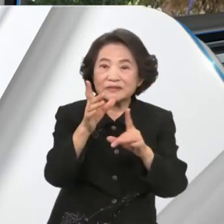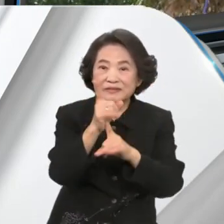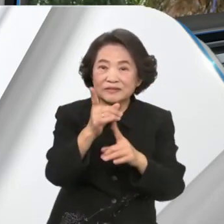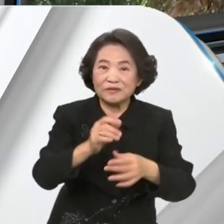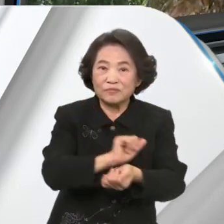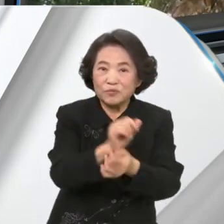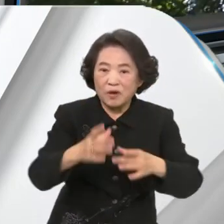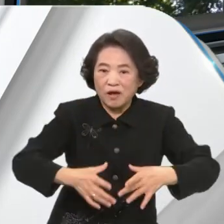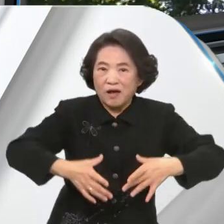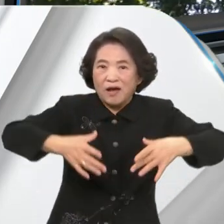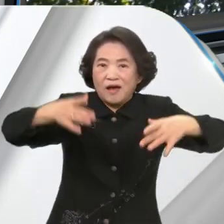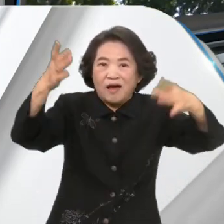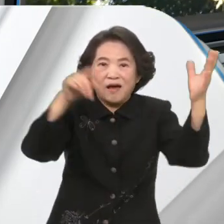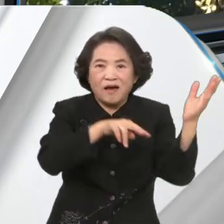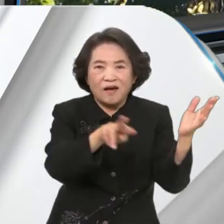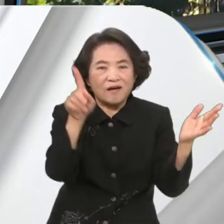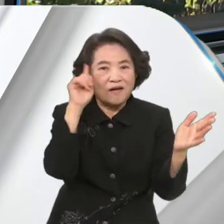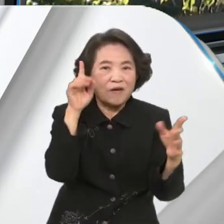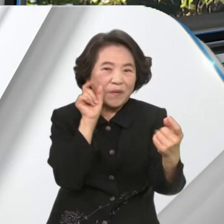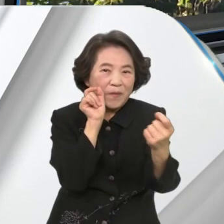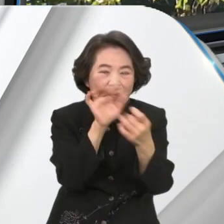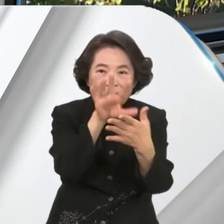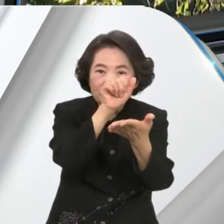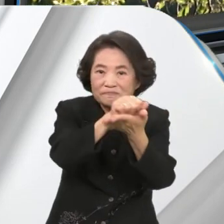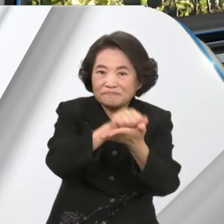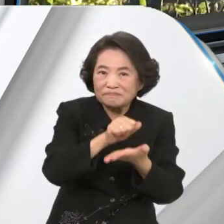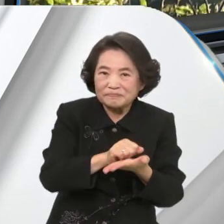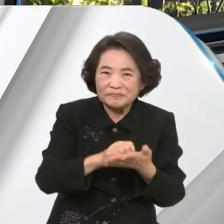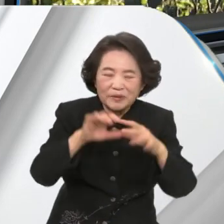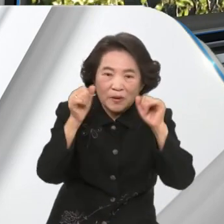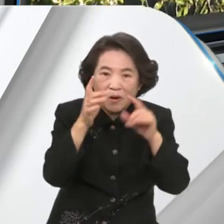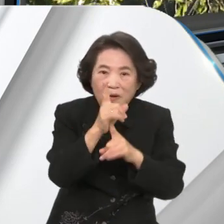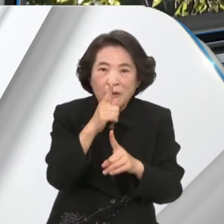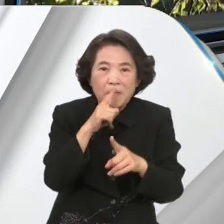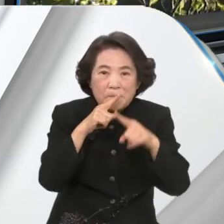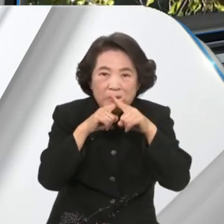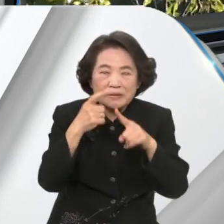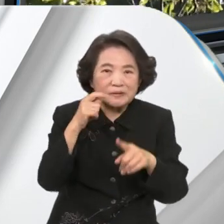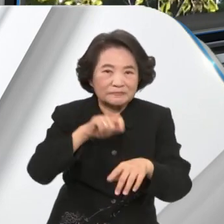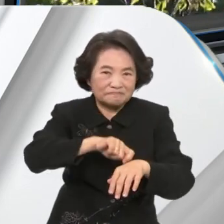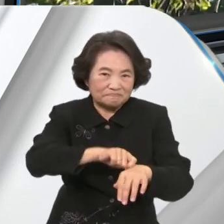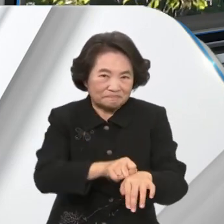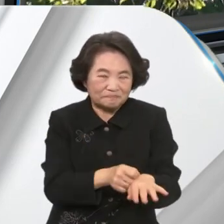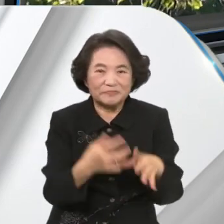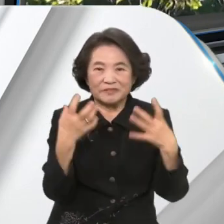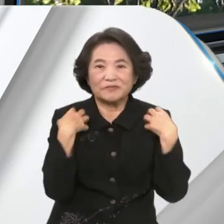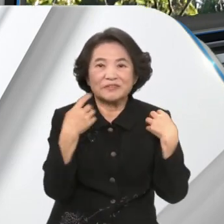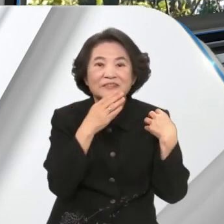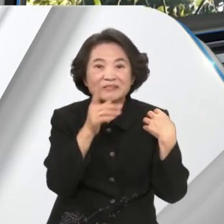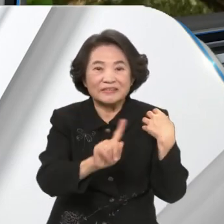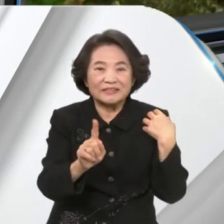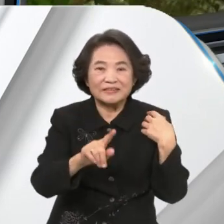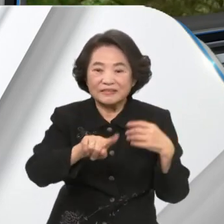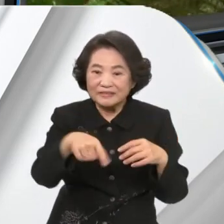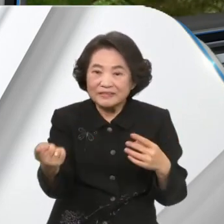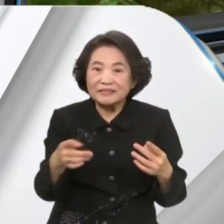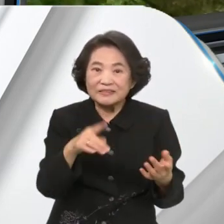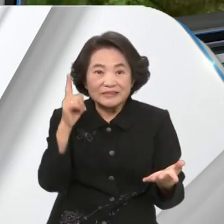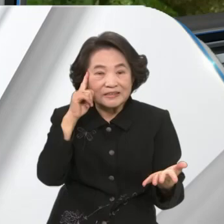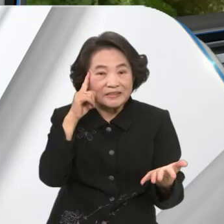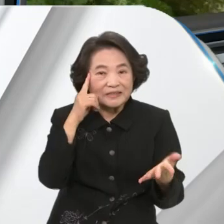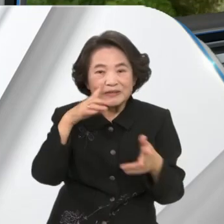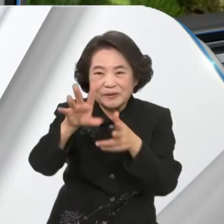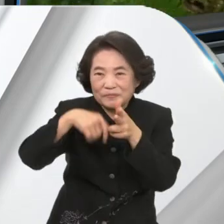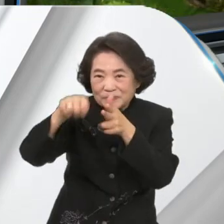南投石木村，圈圈的去记录，也好按神秘又按难的进步。接下来，俺就乡